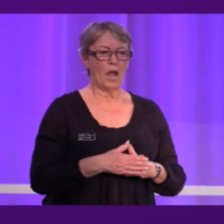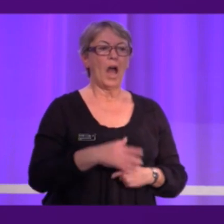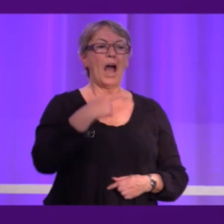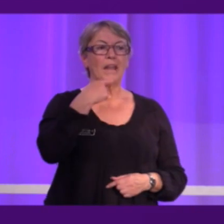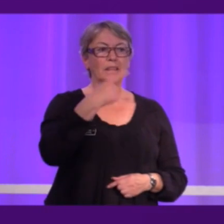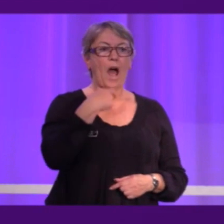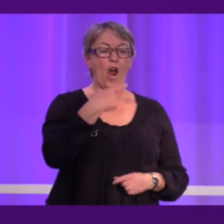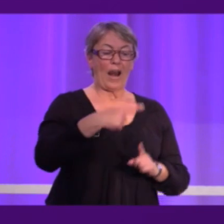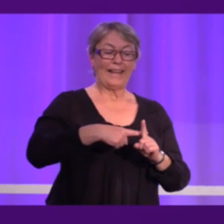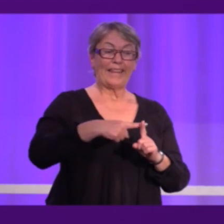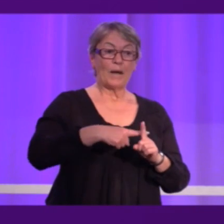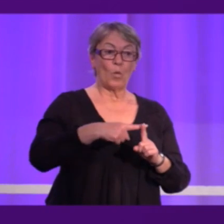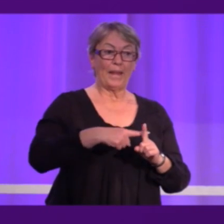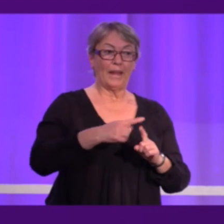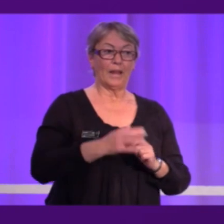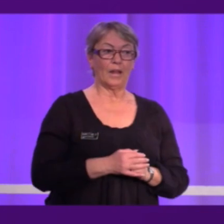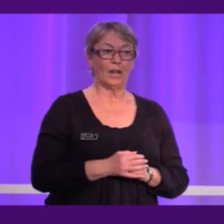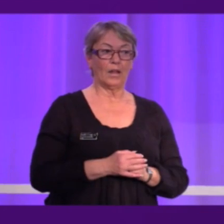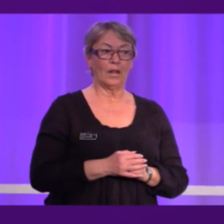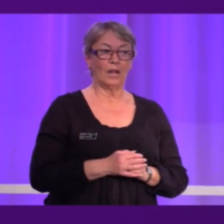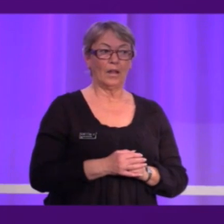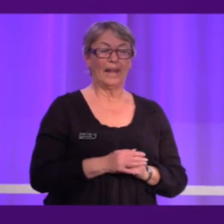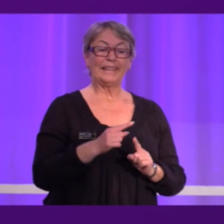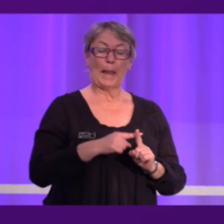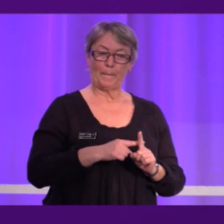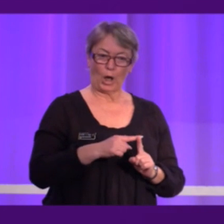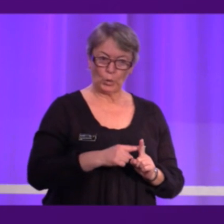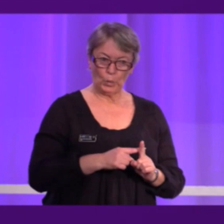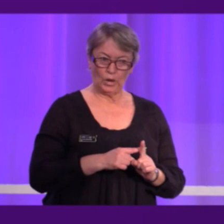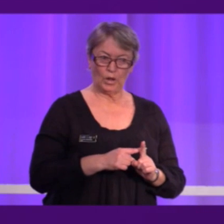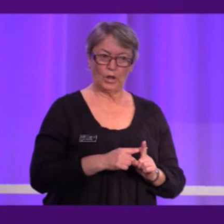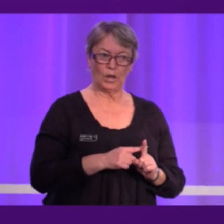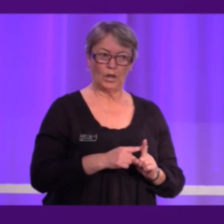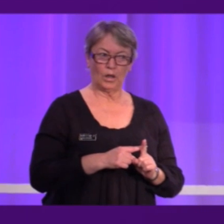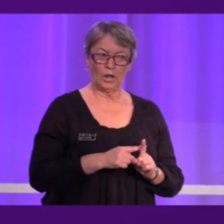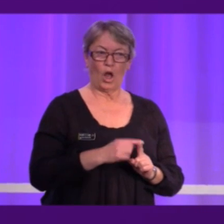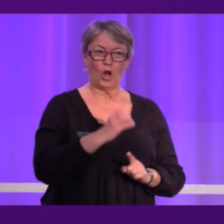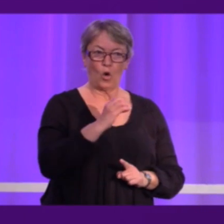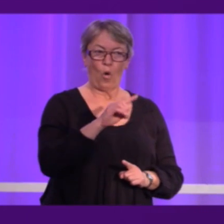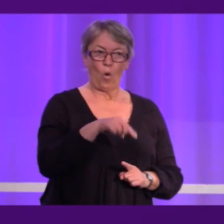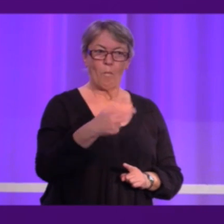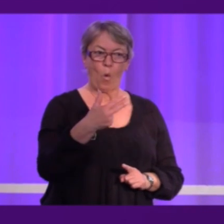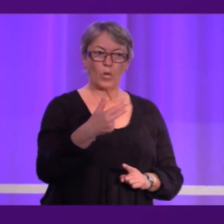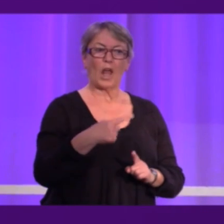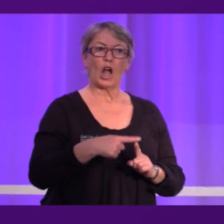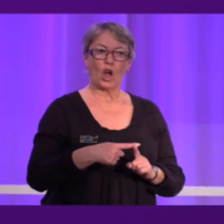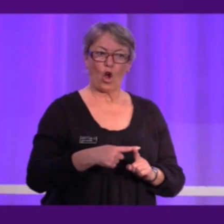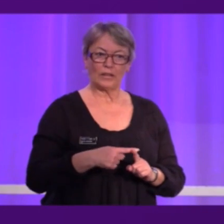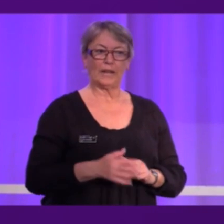Talande termometer. Temperatur 12,8 grader.